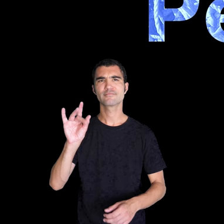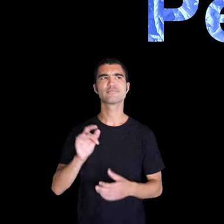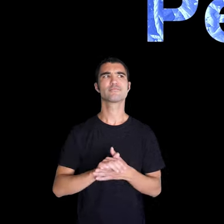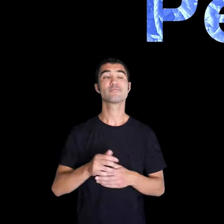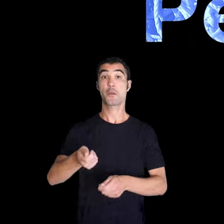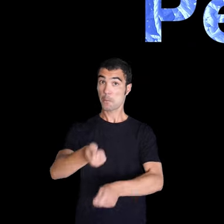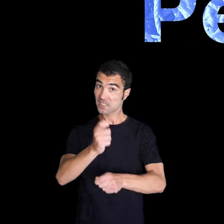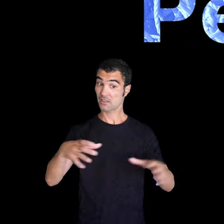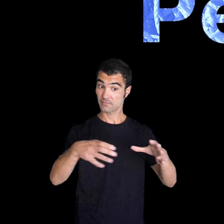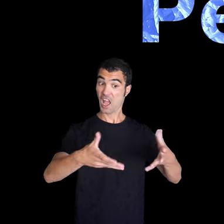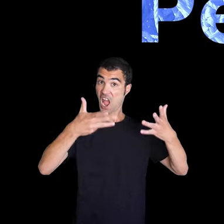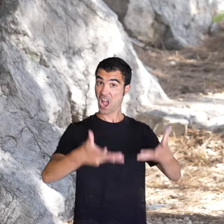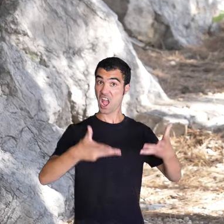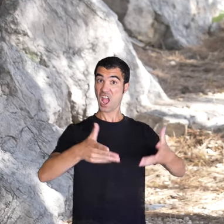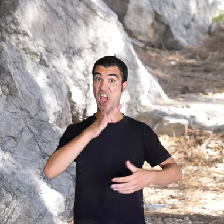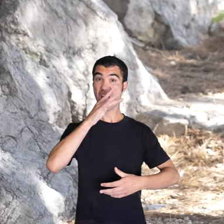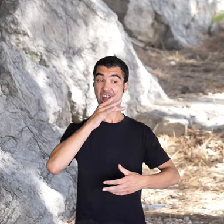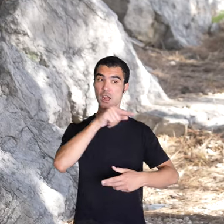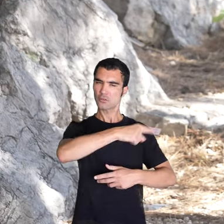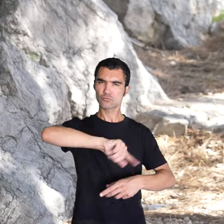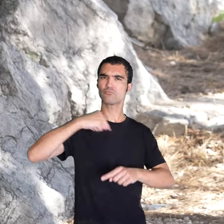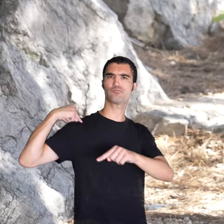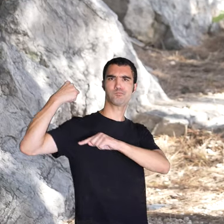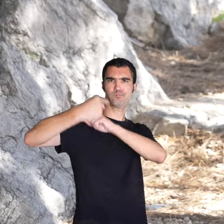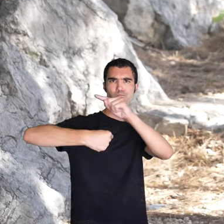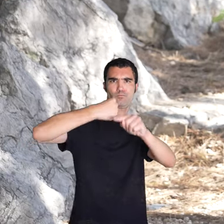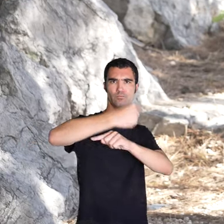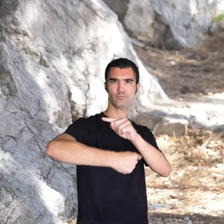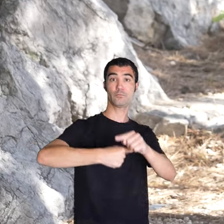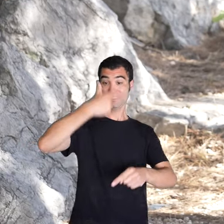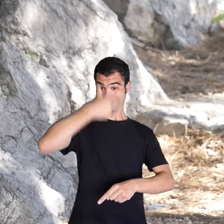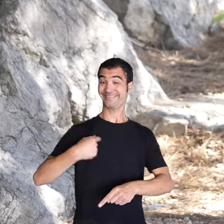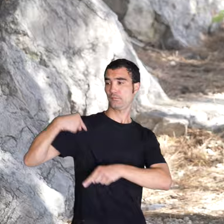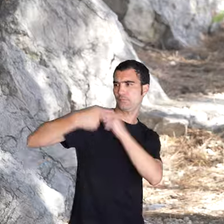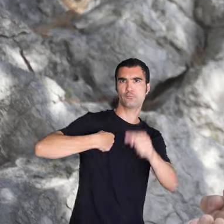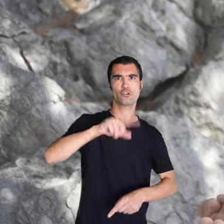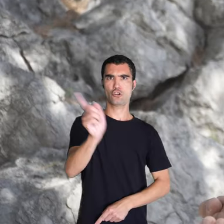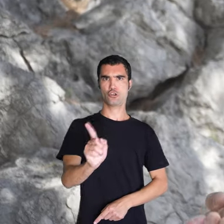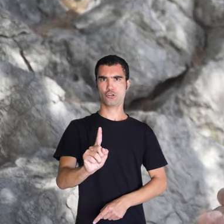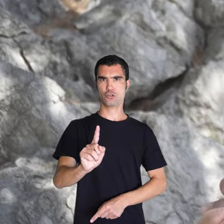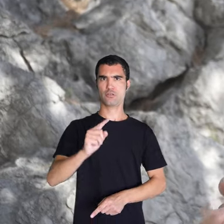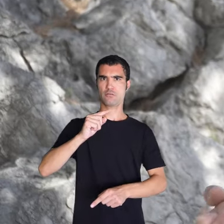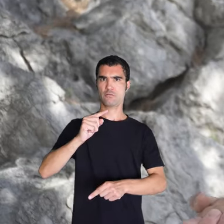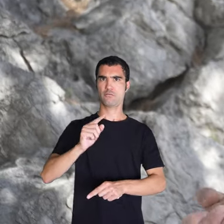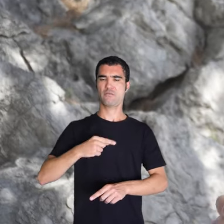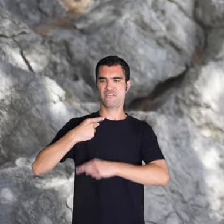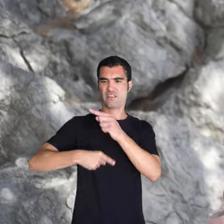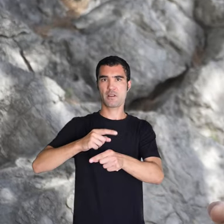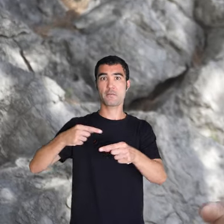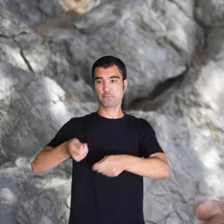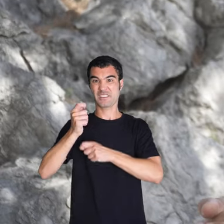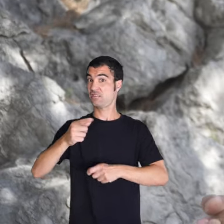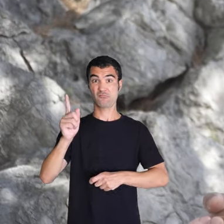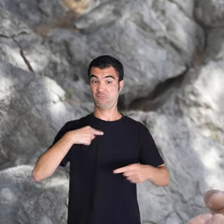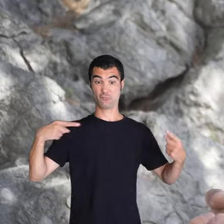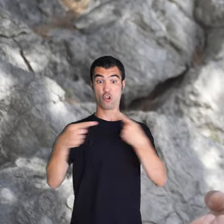Els pescadors que ara són descendents, jo no soc descendent de família pescadora, al contrari, mon